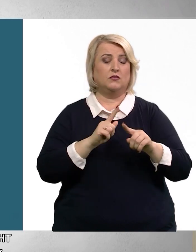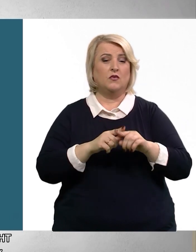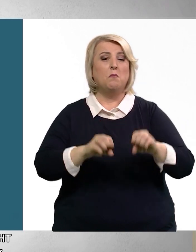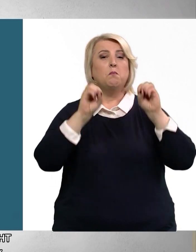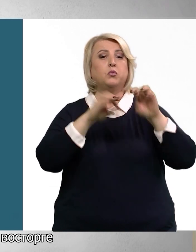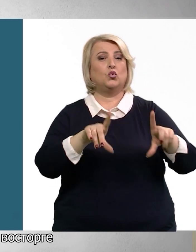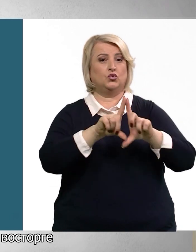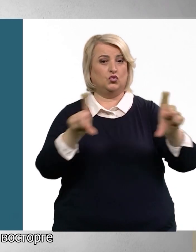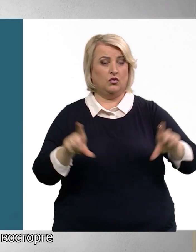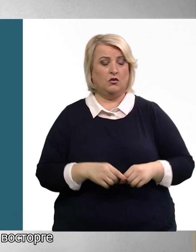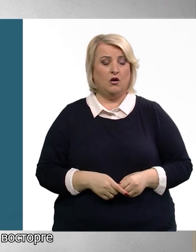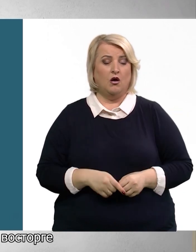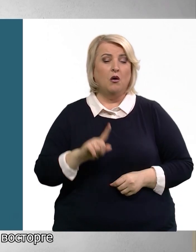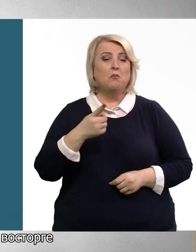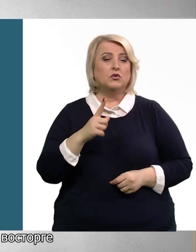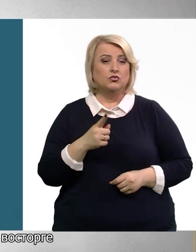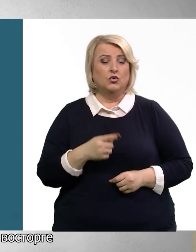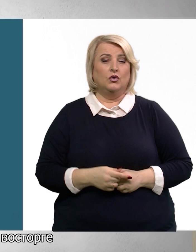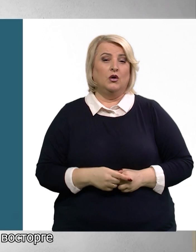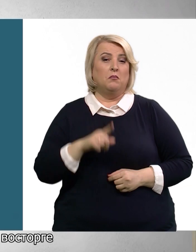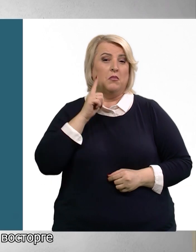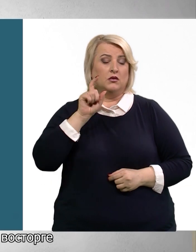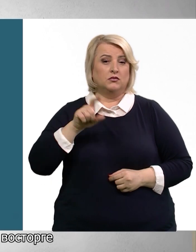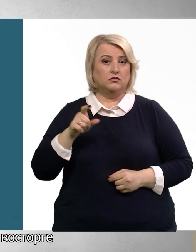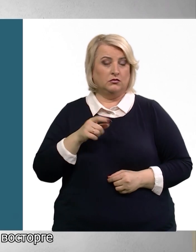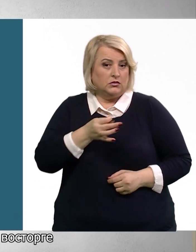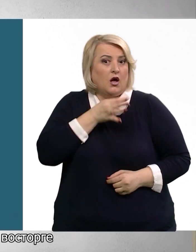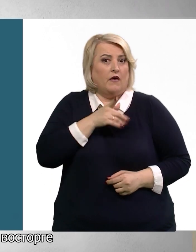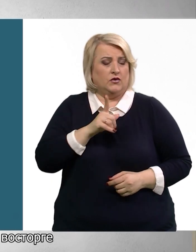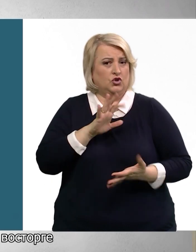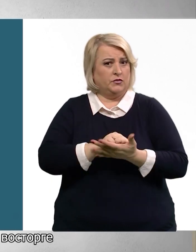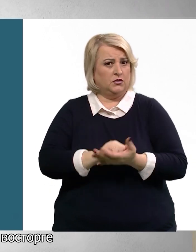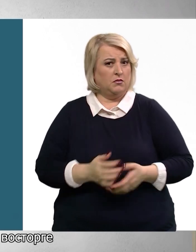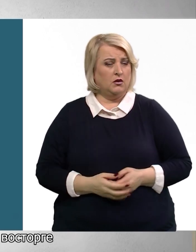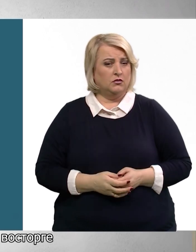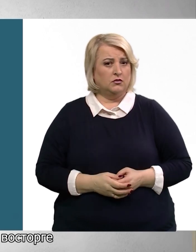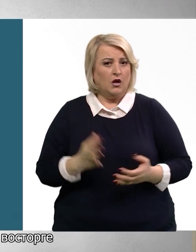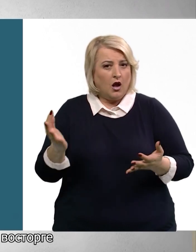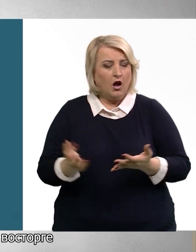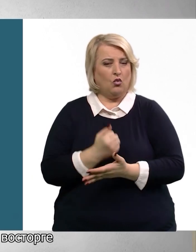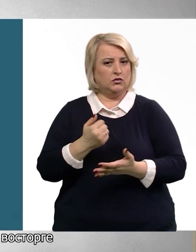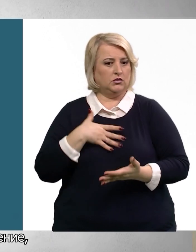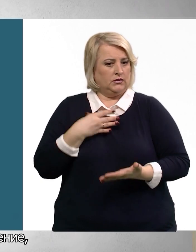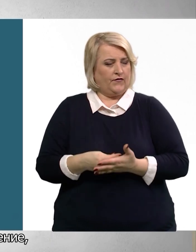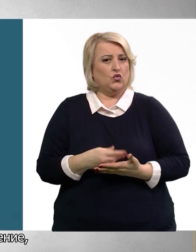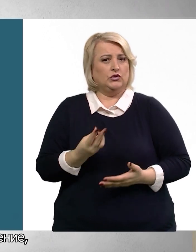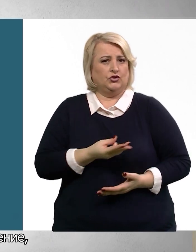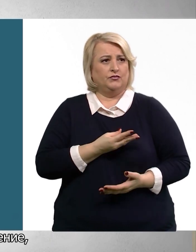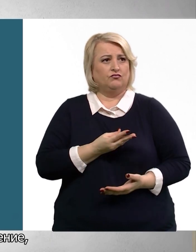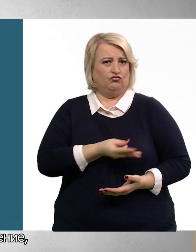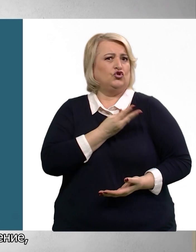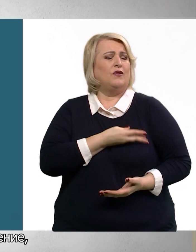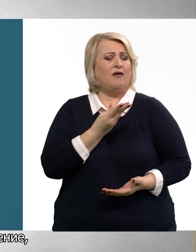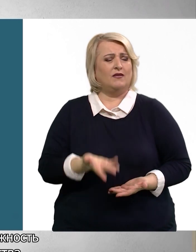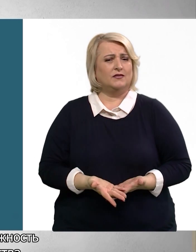abandonului școlar, deoarece tinerii îs încântați de ceea ce fac și au găsit menirea, noi